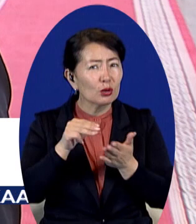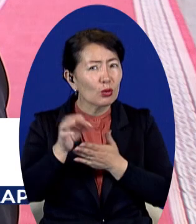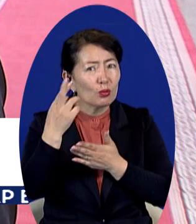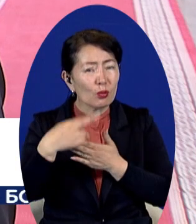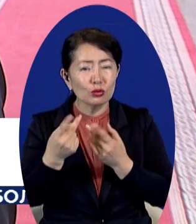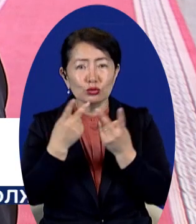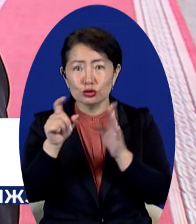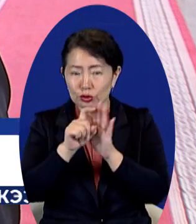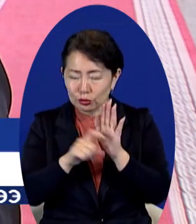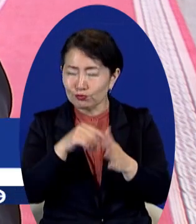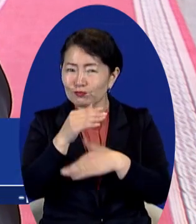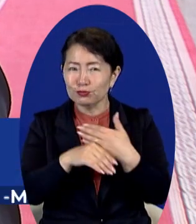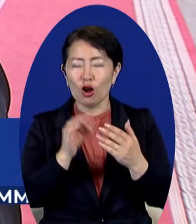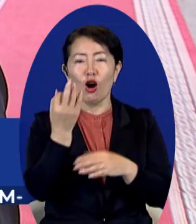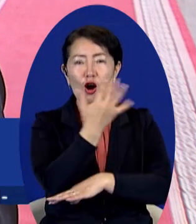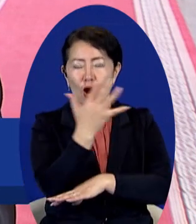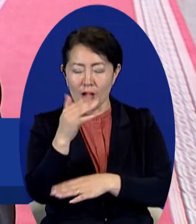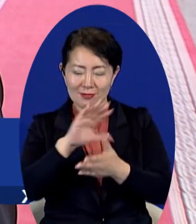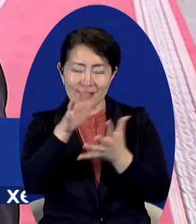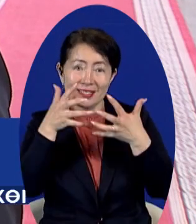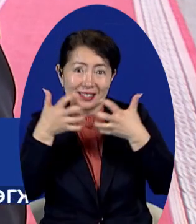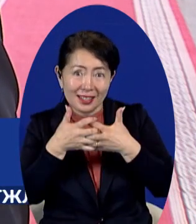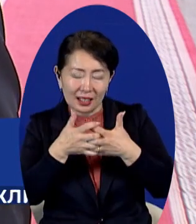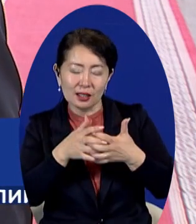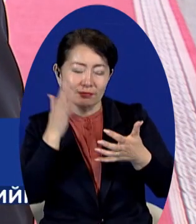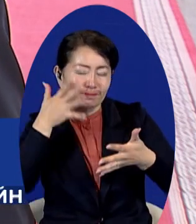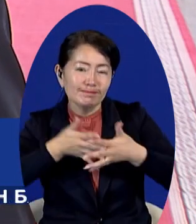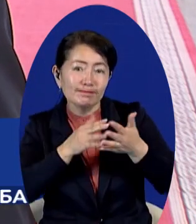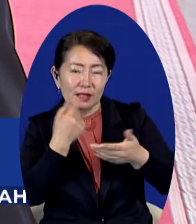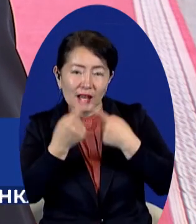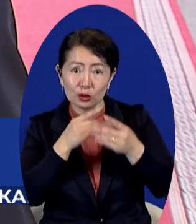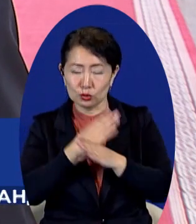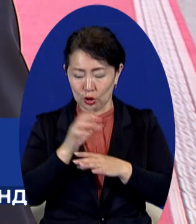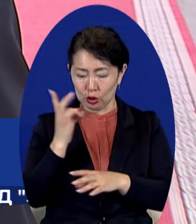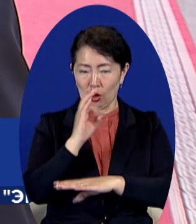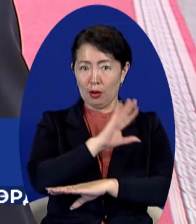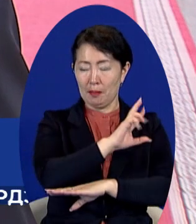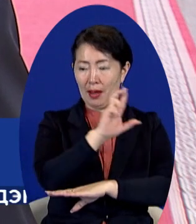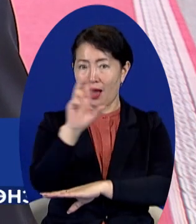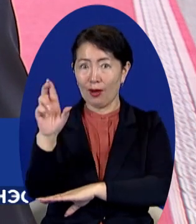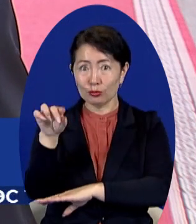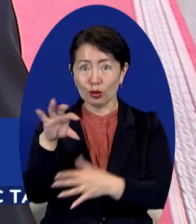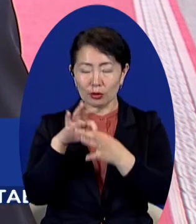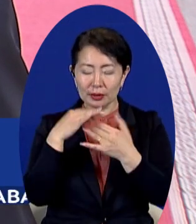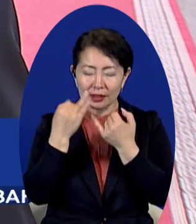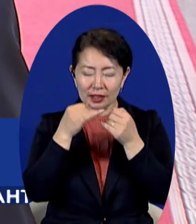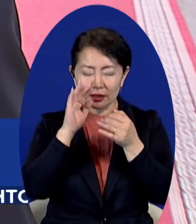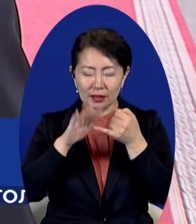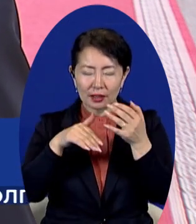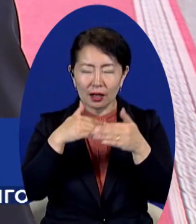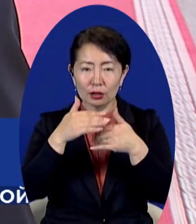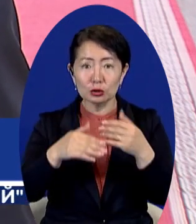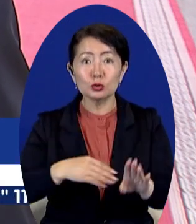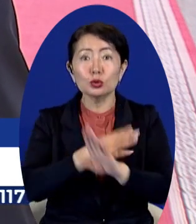ойн стратеги төлөвлөд дуусч байна. Яг ойтой холбоотой асуудлууд бол дууссан. Одоо бид нөгөө боломжтой албаохи асуудлуудаа хэцлийг явж байна. Нийтдээ